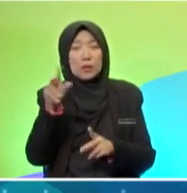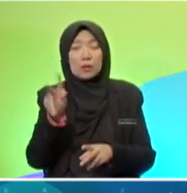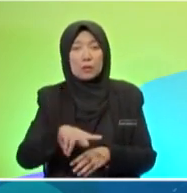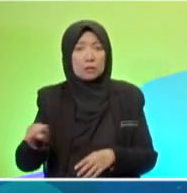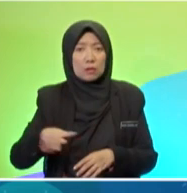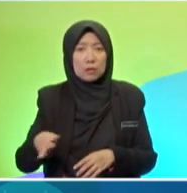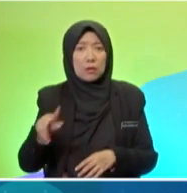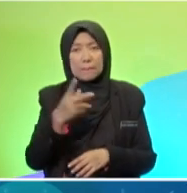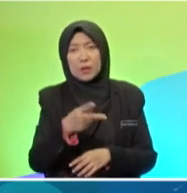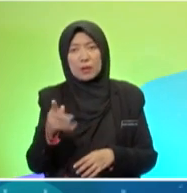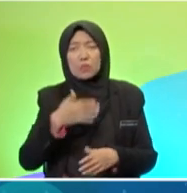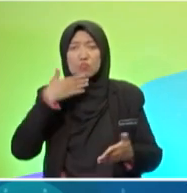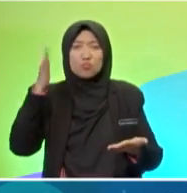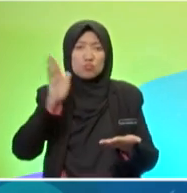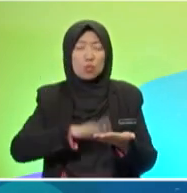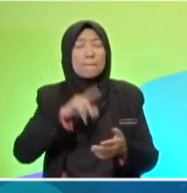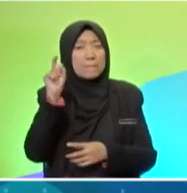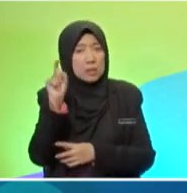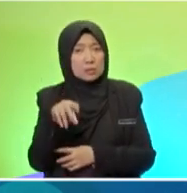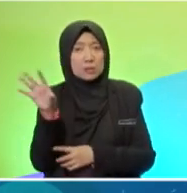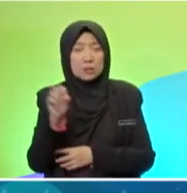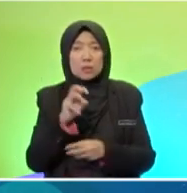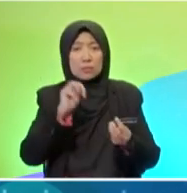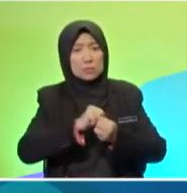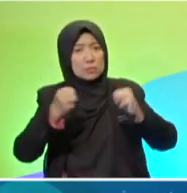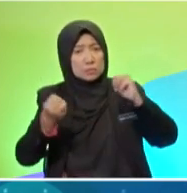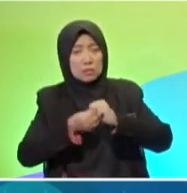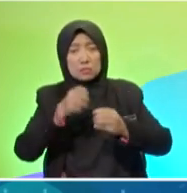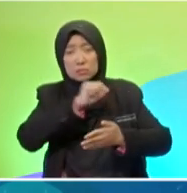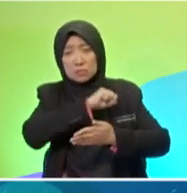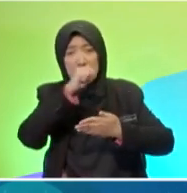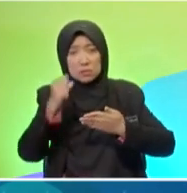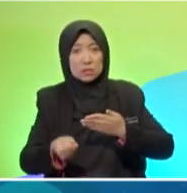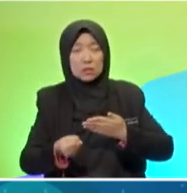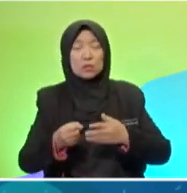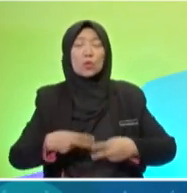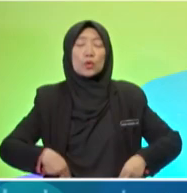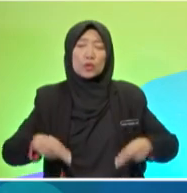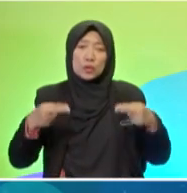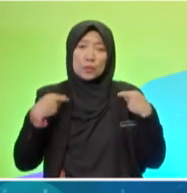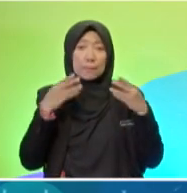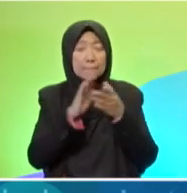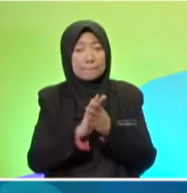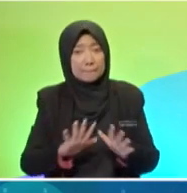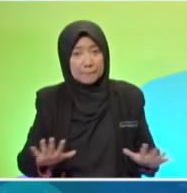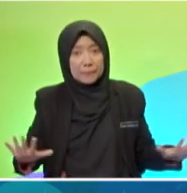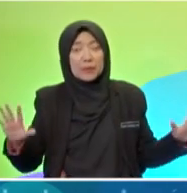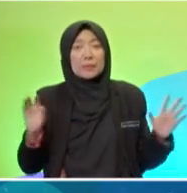serius dan harus ditangani supaya kita dapat hidup dalam suasana yang Harmoni Alhamdulillah